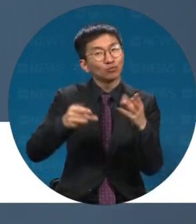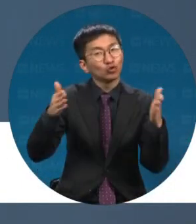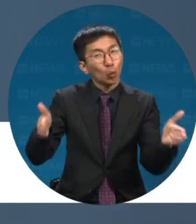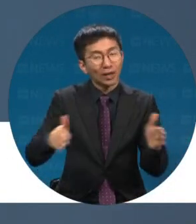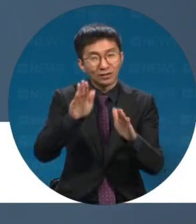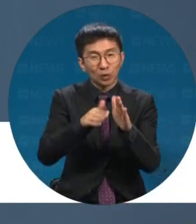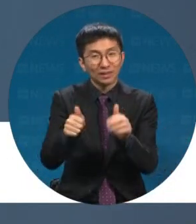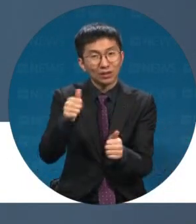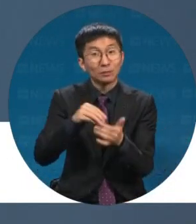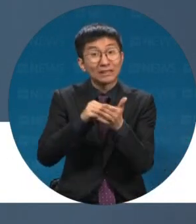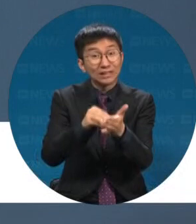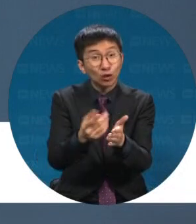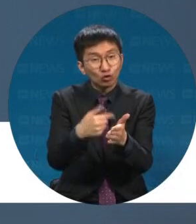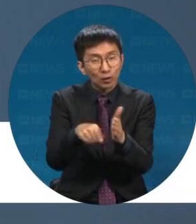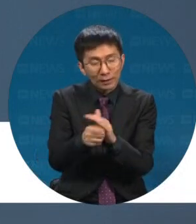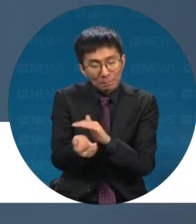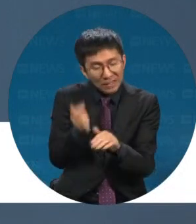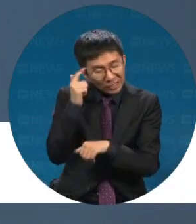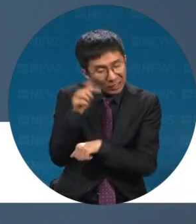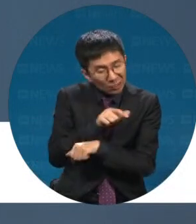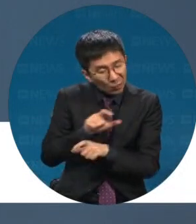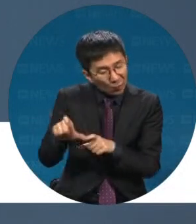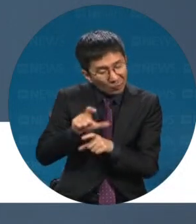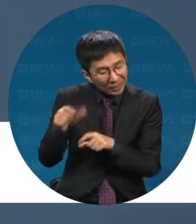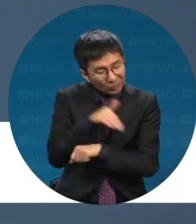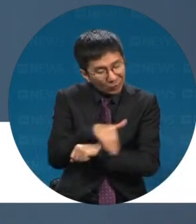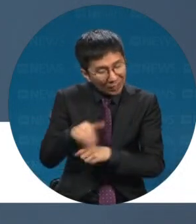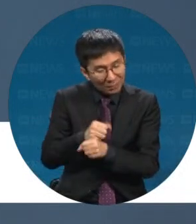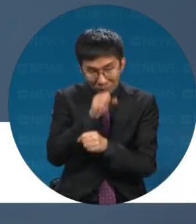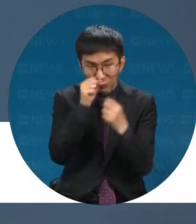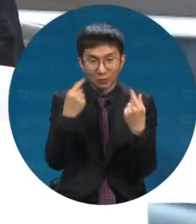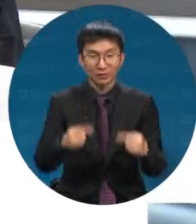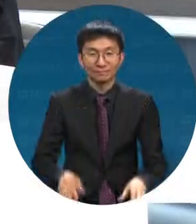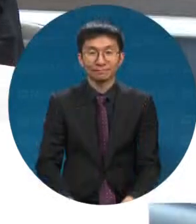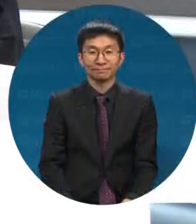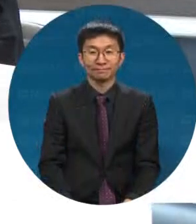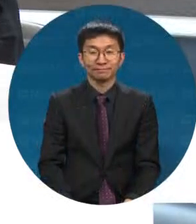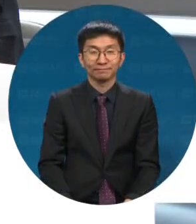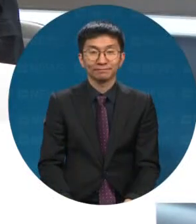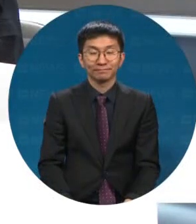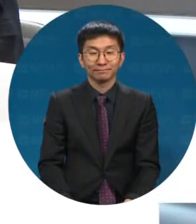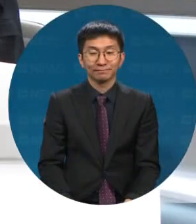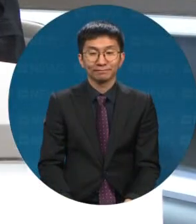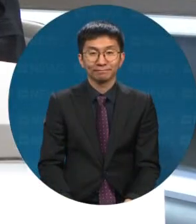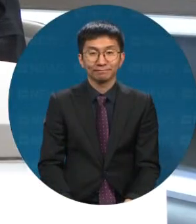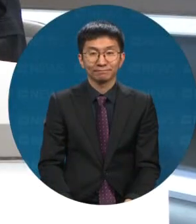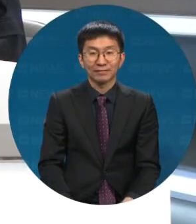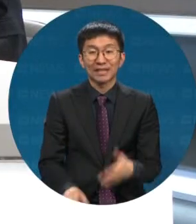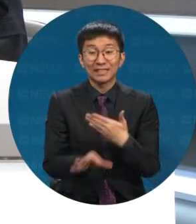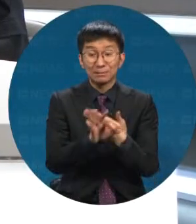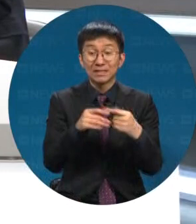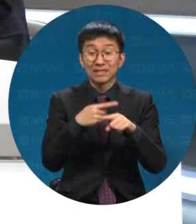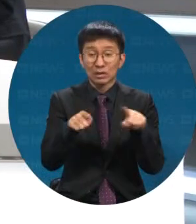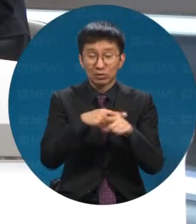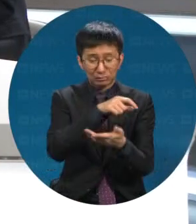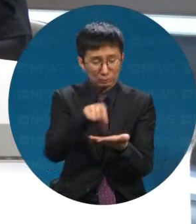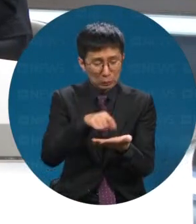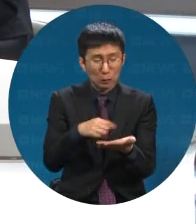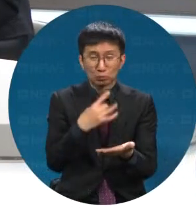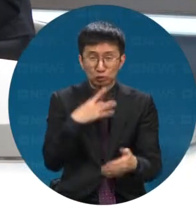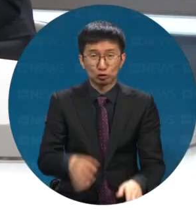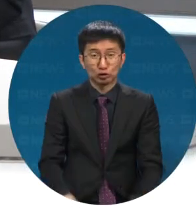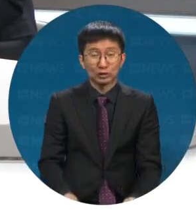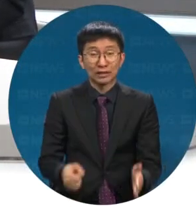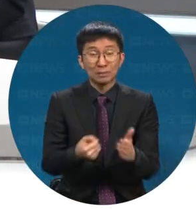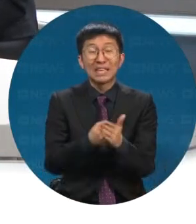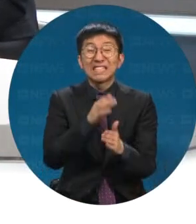정시 지원 전략을 수립하는 것이 유리할 것이다 라고 지도를 하고 싶습니다. 네, 어디까지나 가채점 결과니까요. 이 전반적인